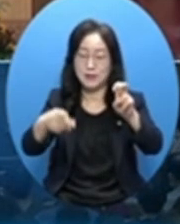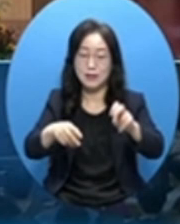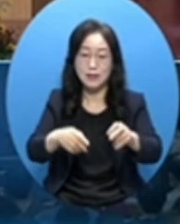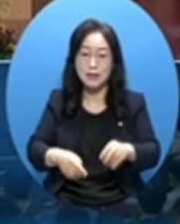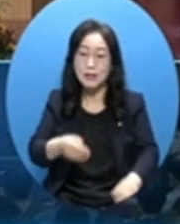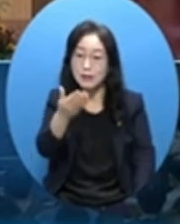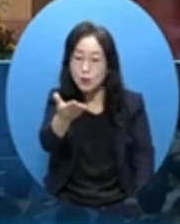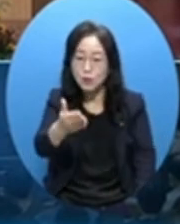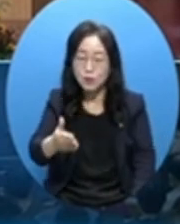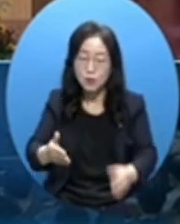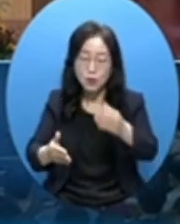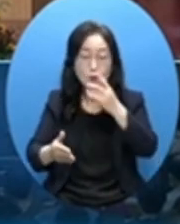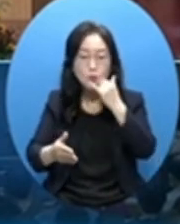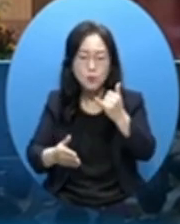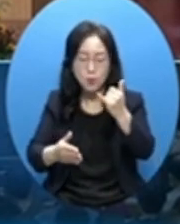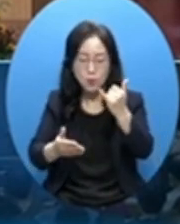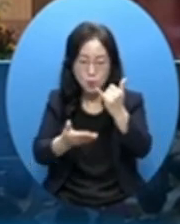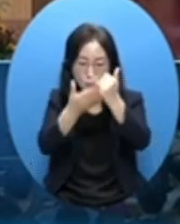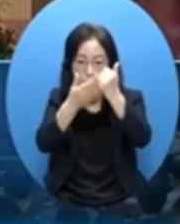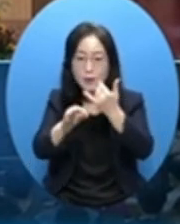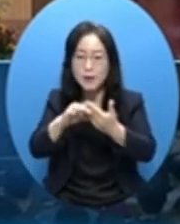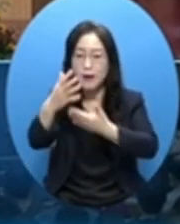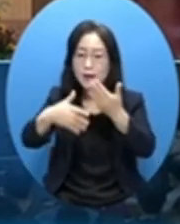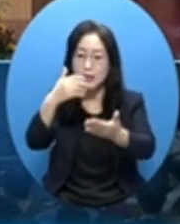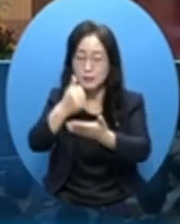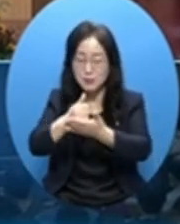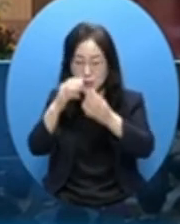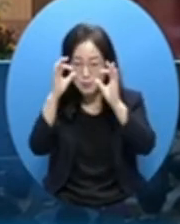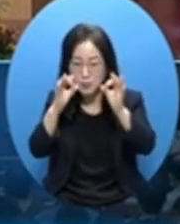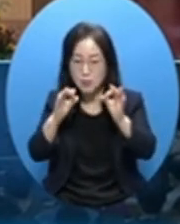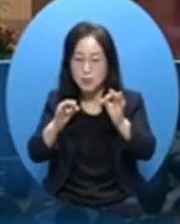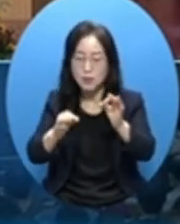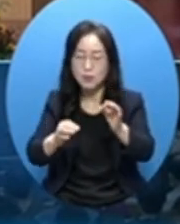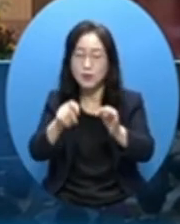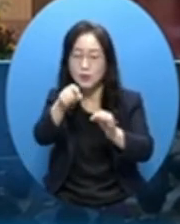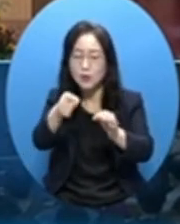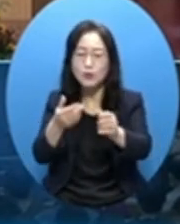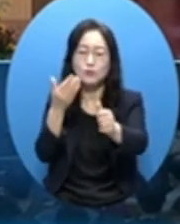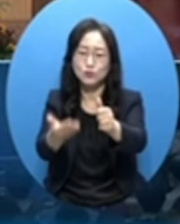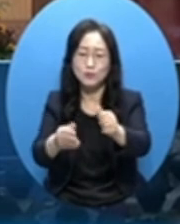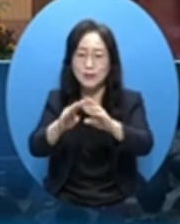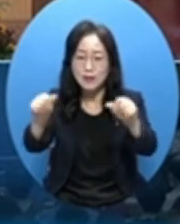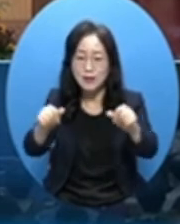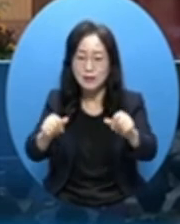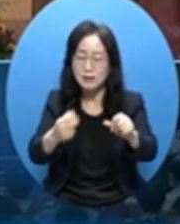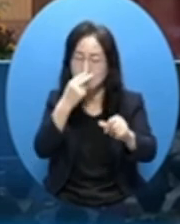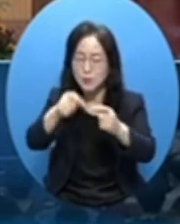부모를 공경하라. 그리하면 내 하나님 야훼가 내게 준 땅에서 내 생명이 길리라.